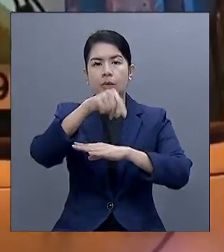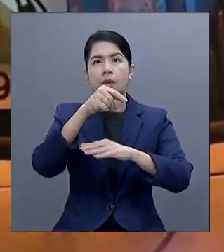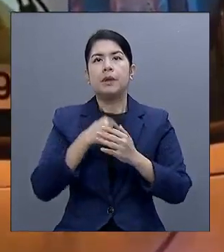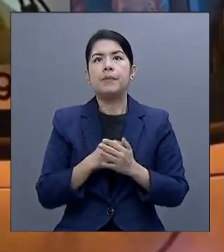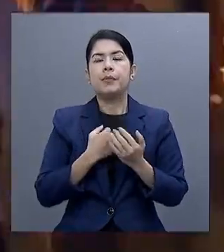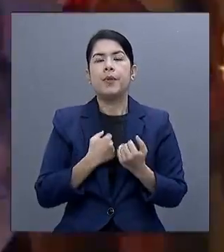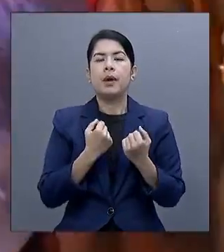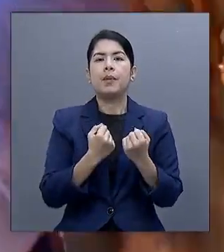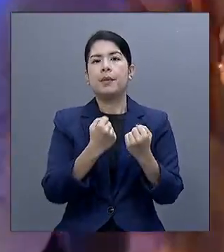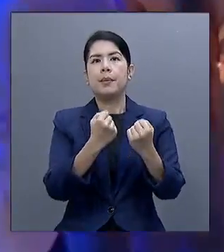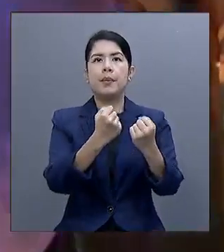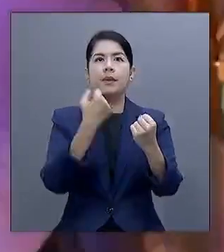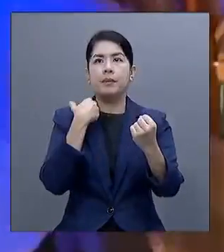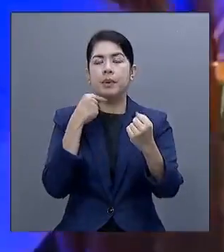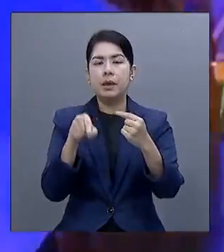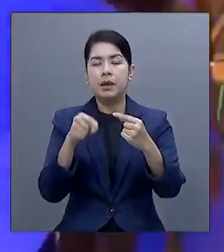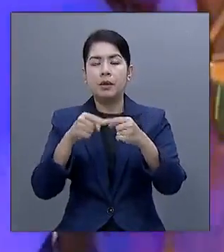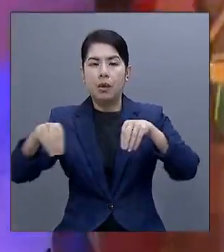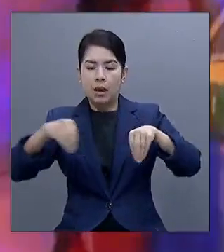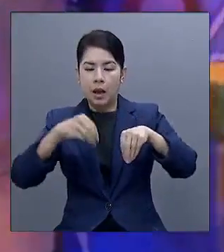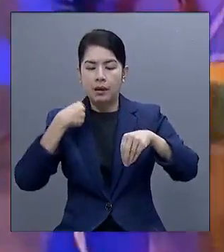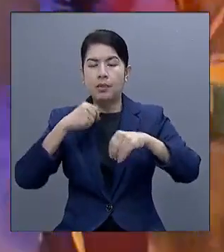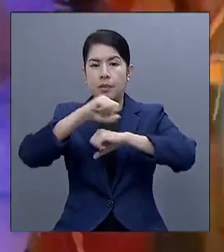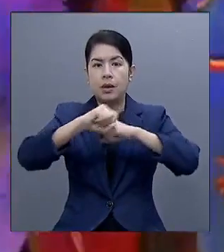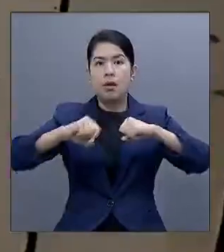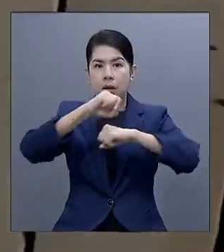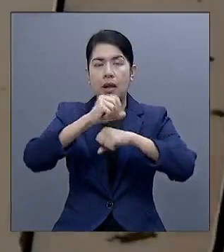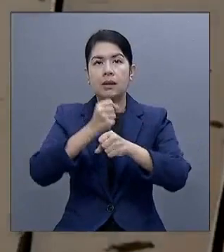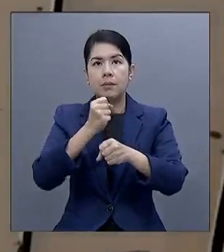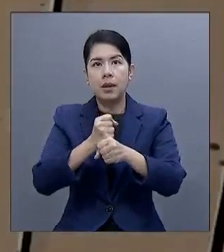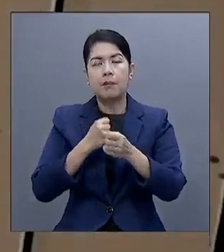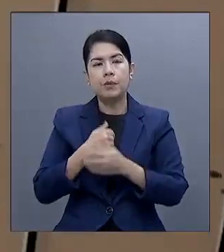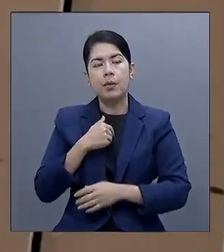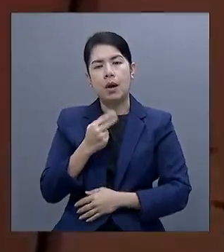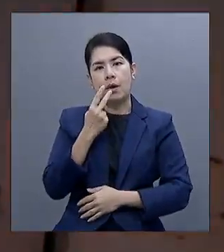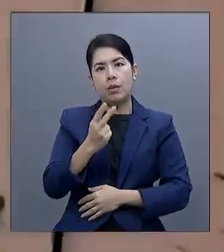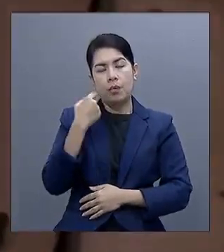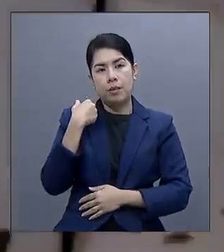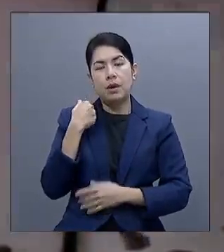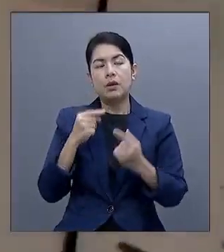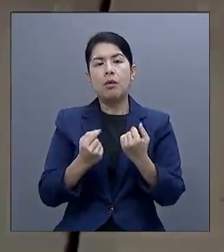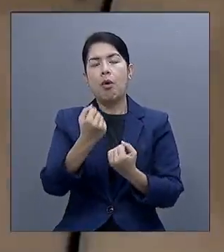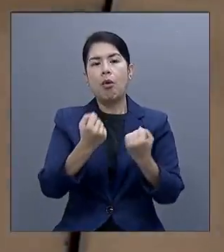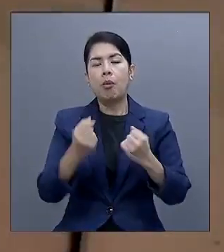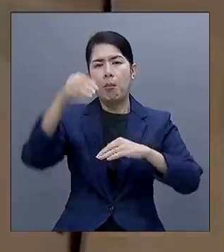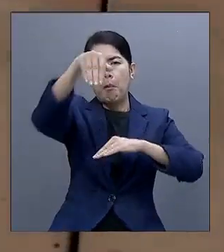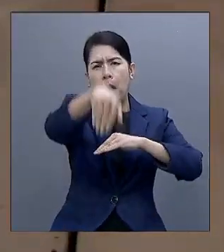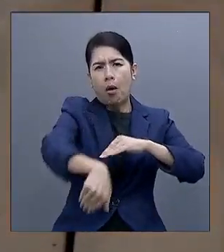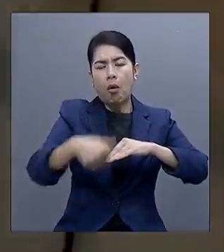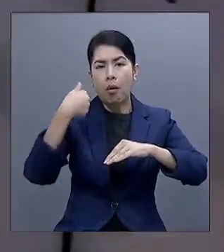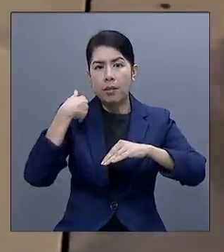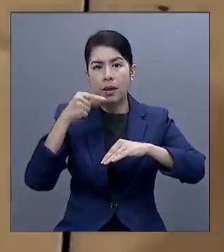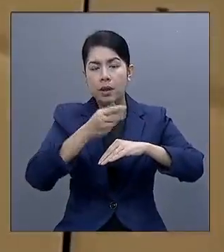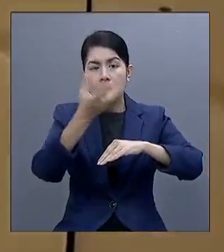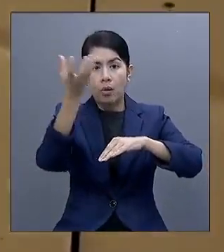ผ่านงานก่อสร้างก็เห็นว่ามีรถแบ็คโฮกำลังเวียงเศษปูนไปมาแล้วก็มีเศษปูนเป็นก้อนหลุดลอย